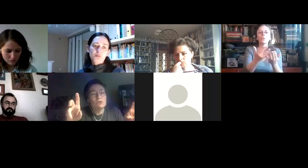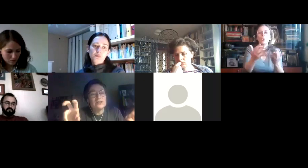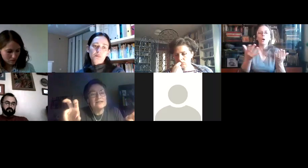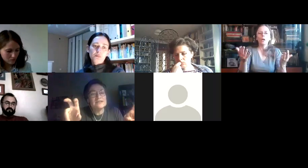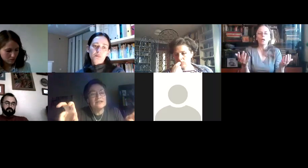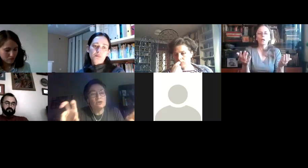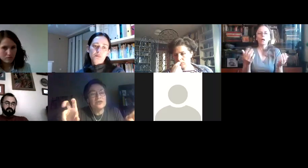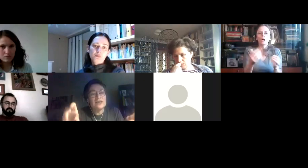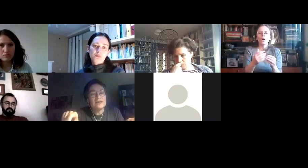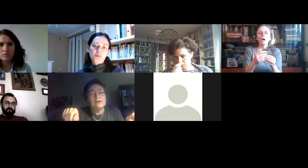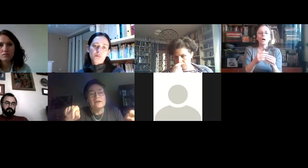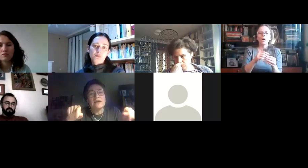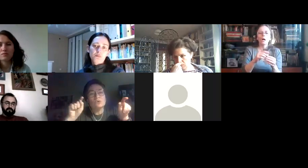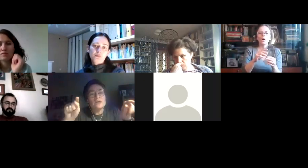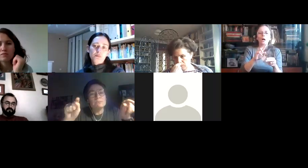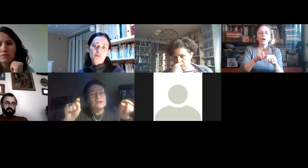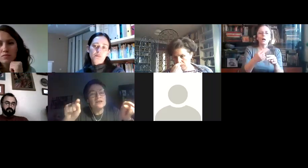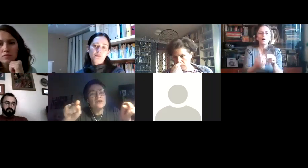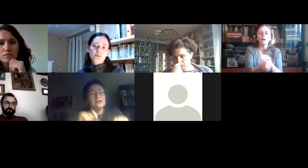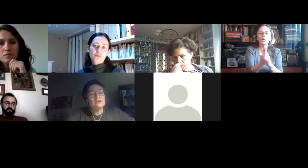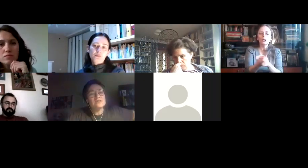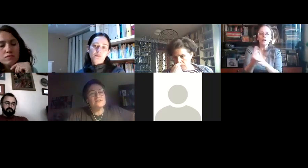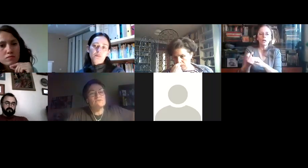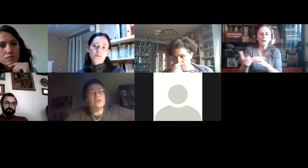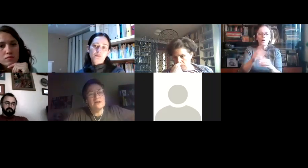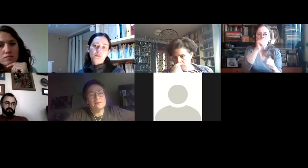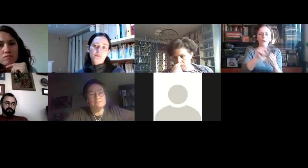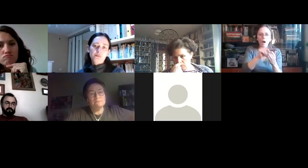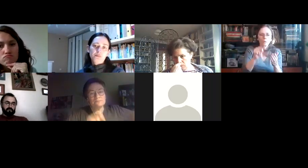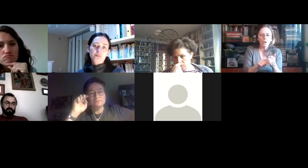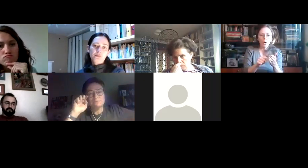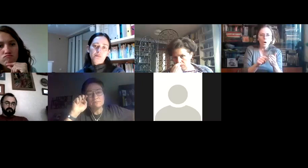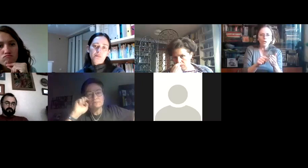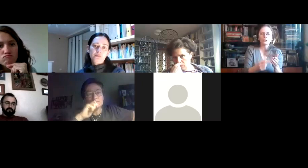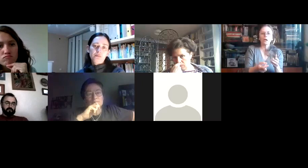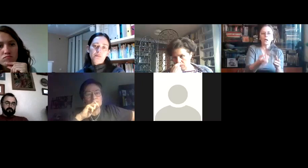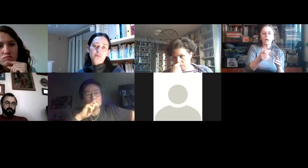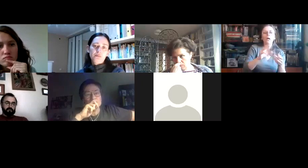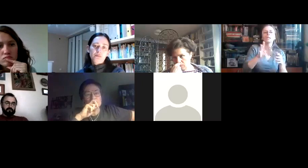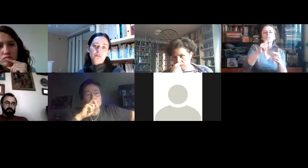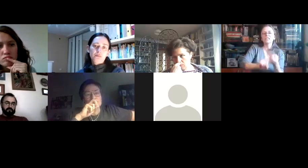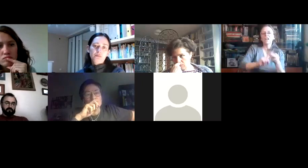на онлайн-технологии, которые бы интегрировались в офлайн.